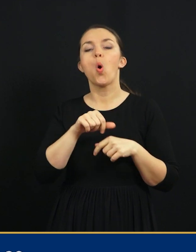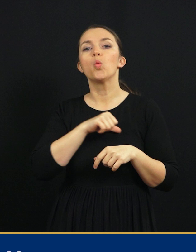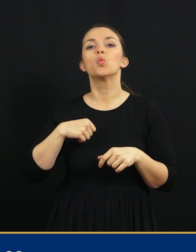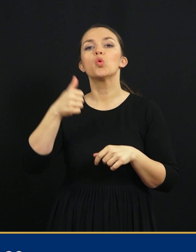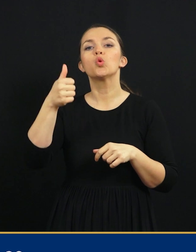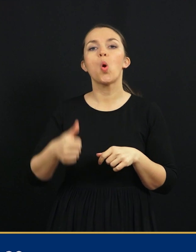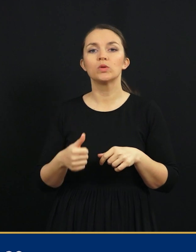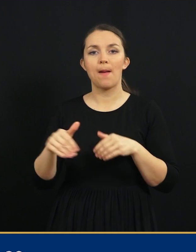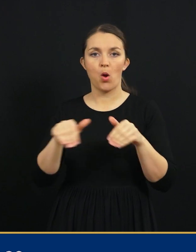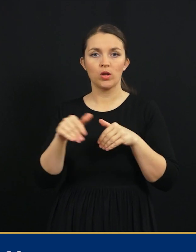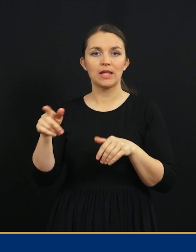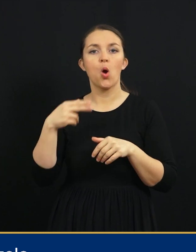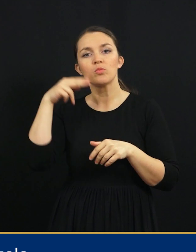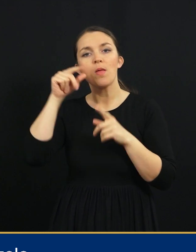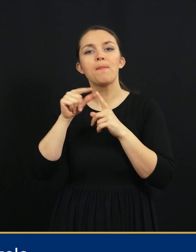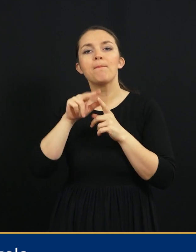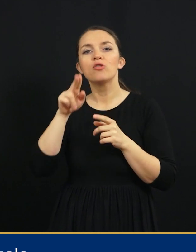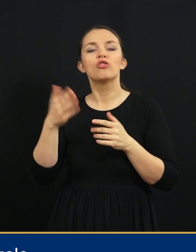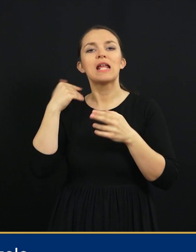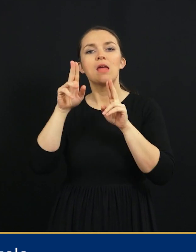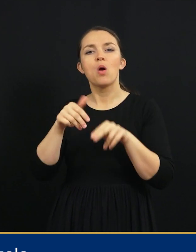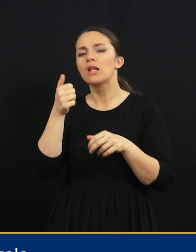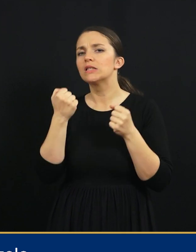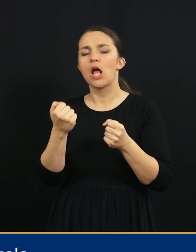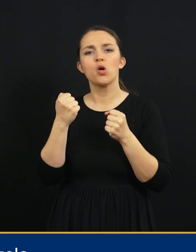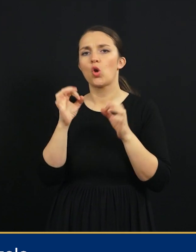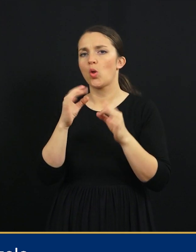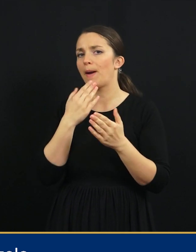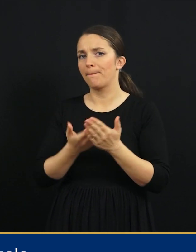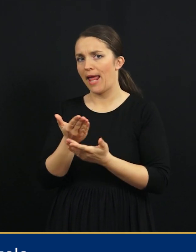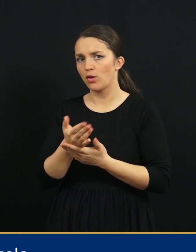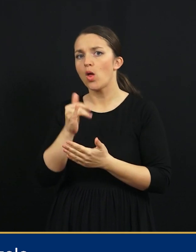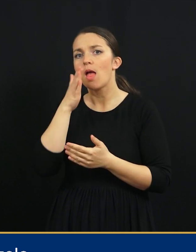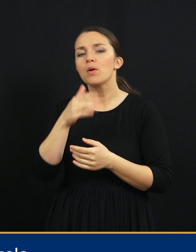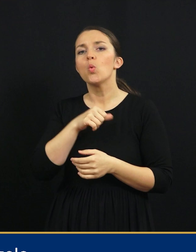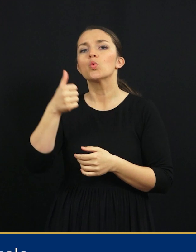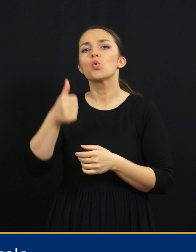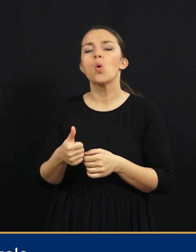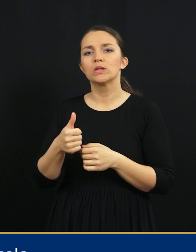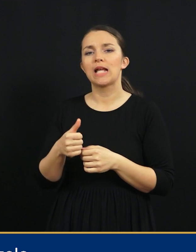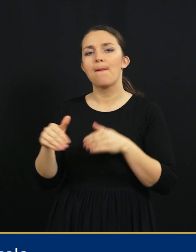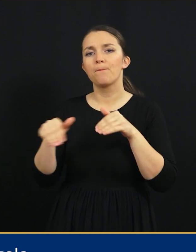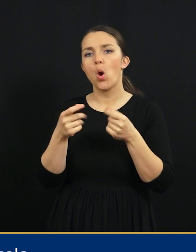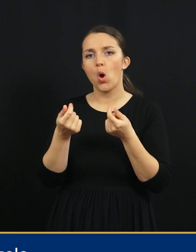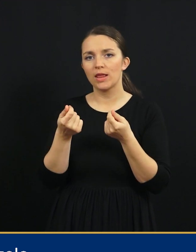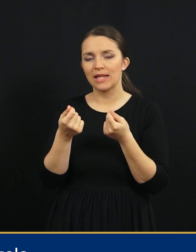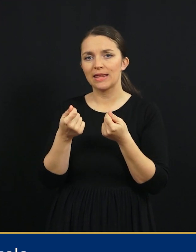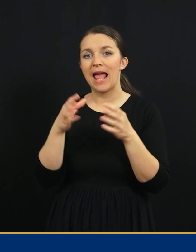so vdovske pokojnine. Tu je imel gospod Papež en zelo dober predlog, da bi se vdovske